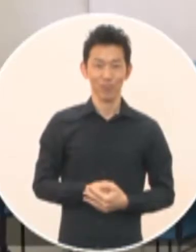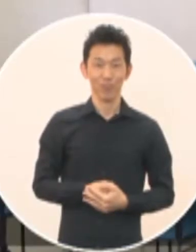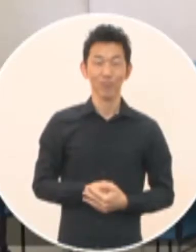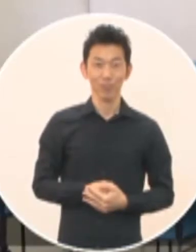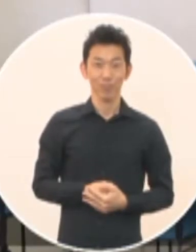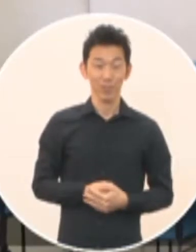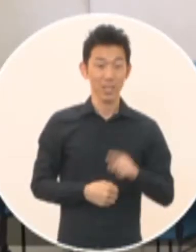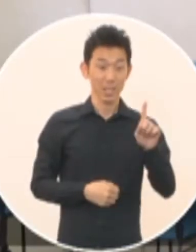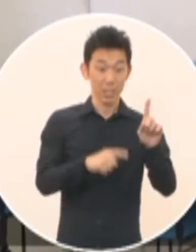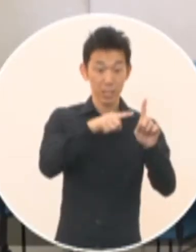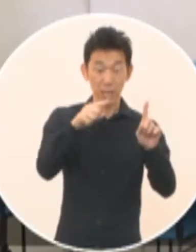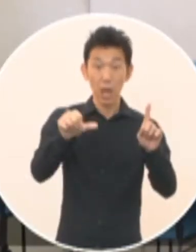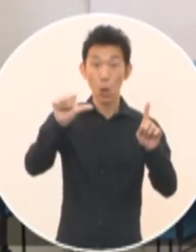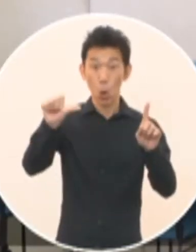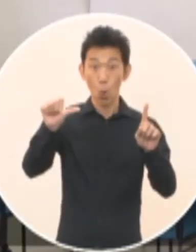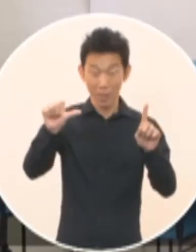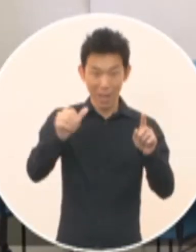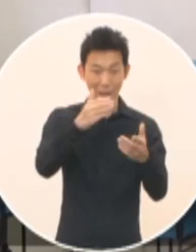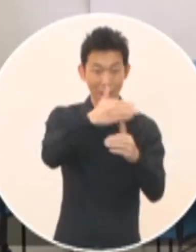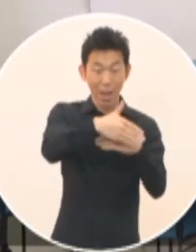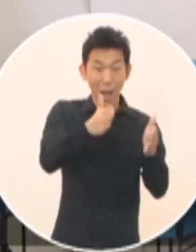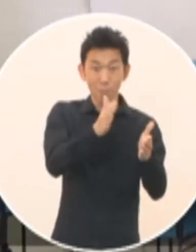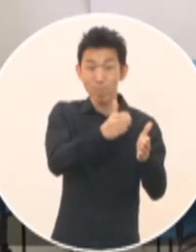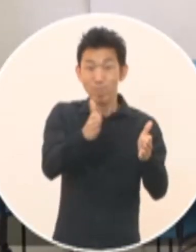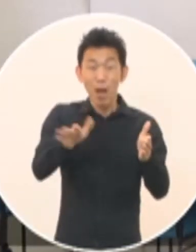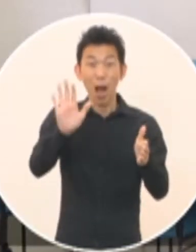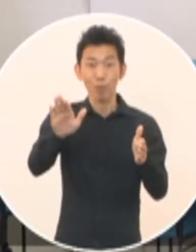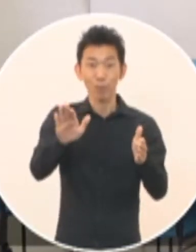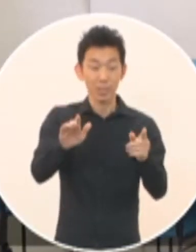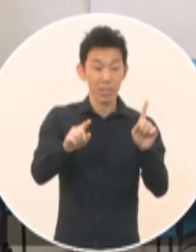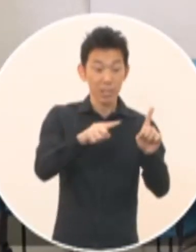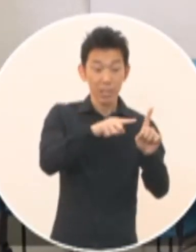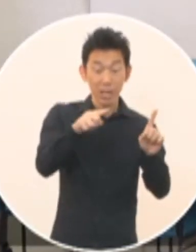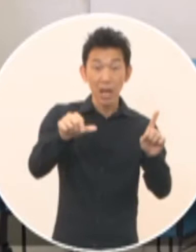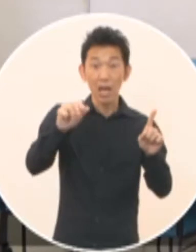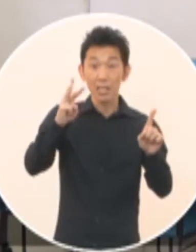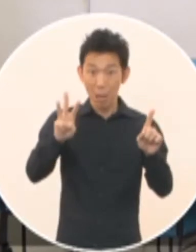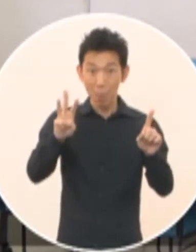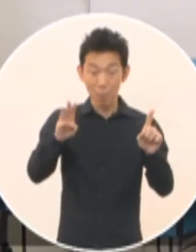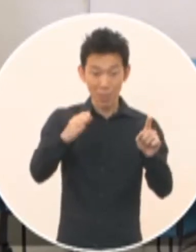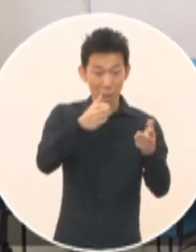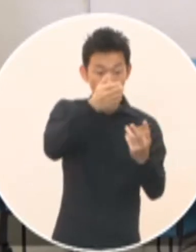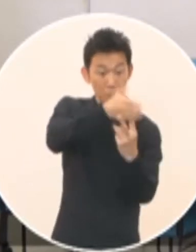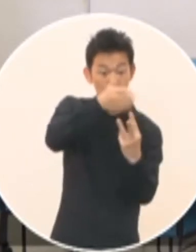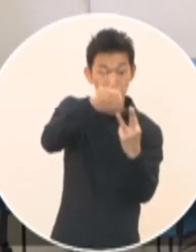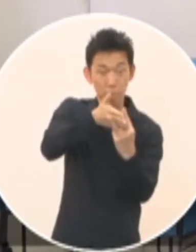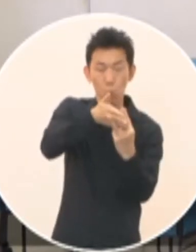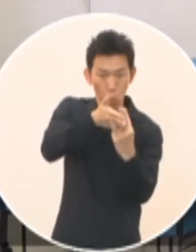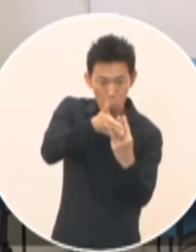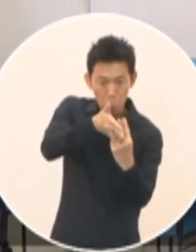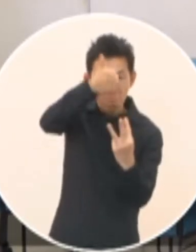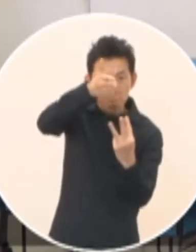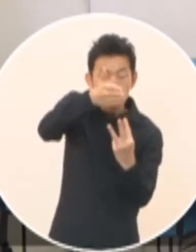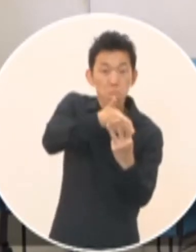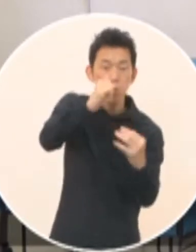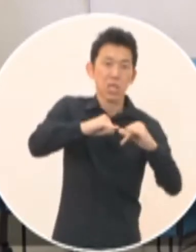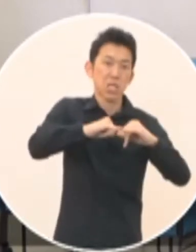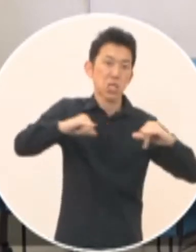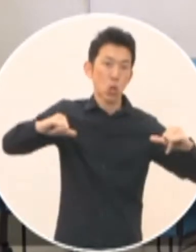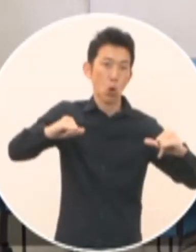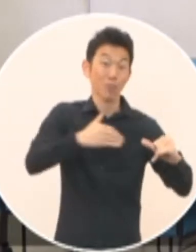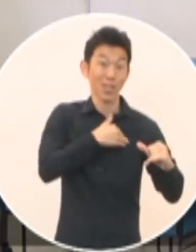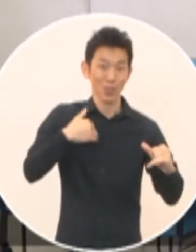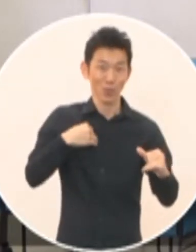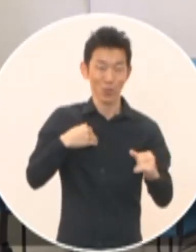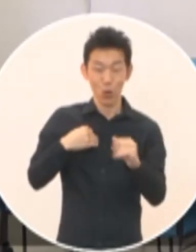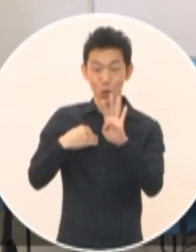第1から第5まで展示会議室がございますが、1から3、4と5それぞれつなげて使っていただくこともできるんです